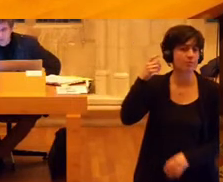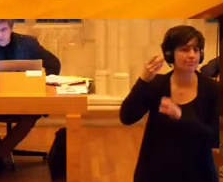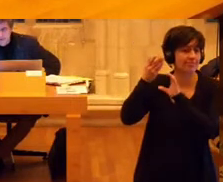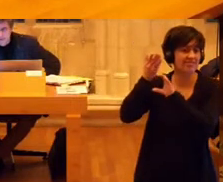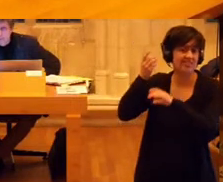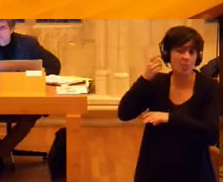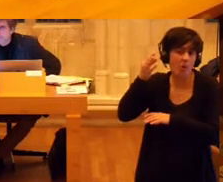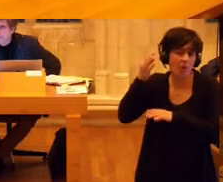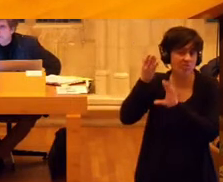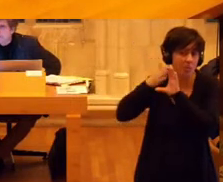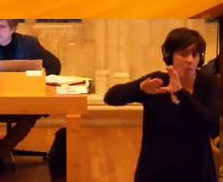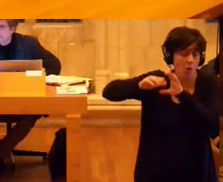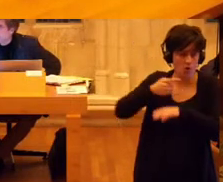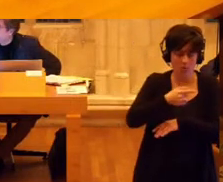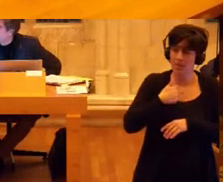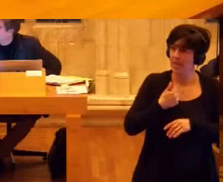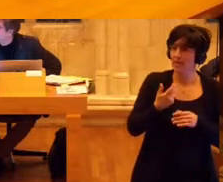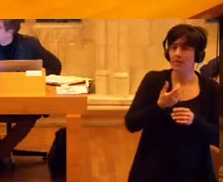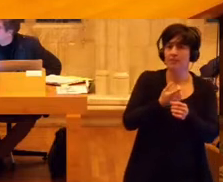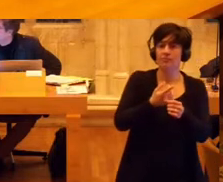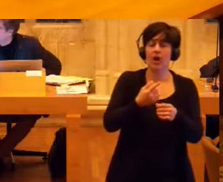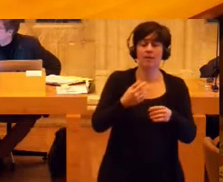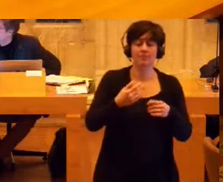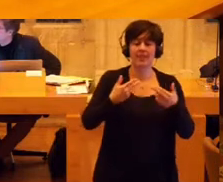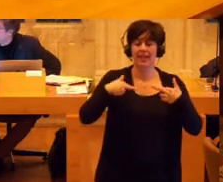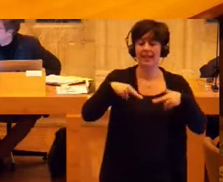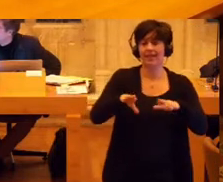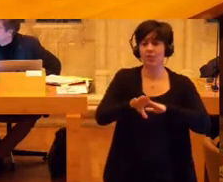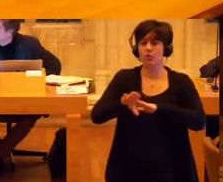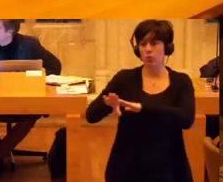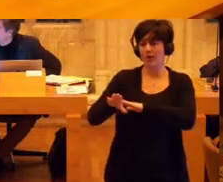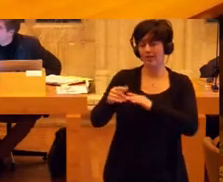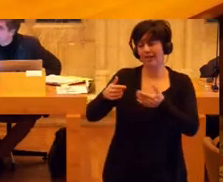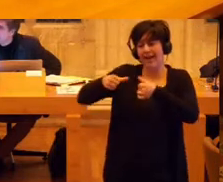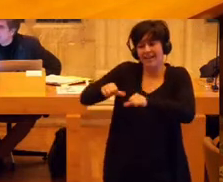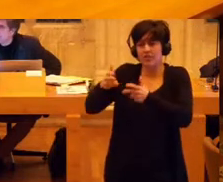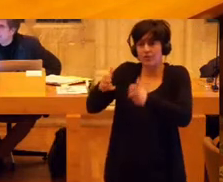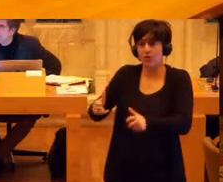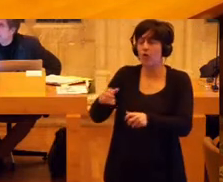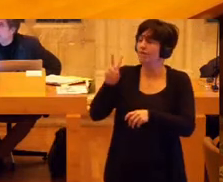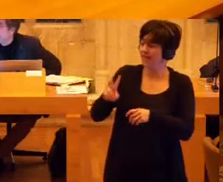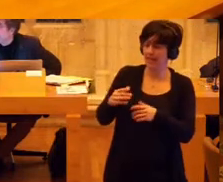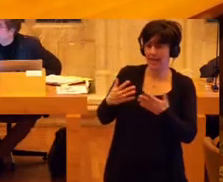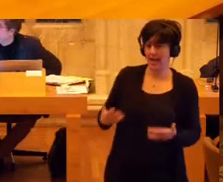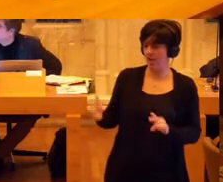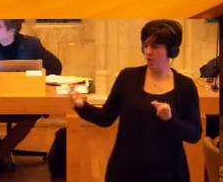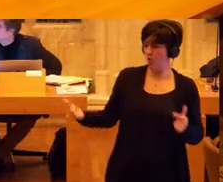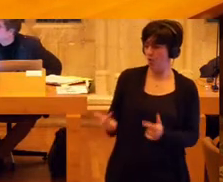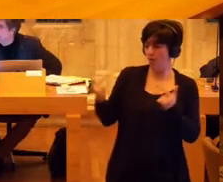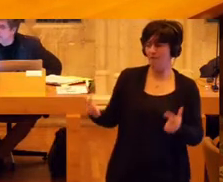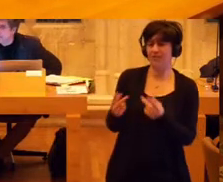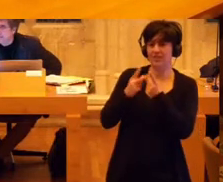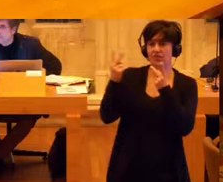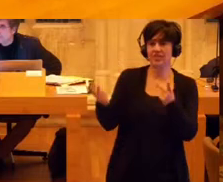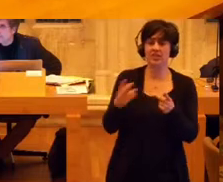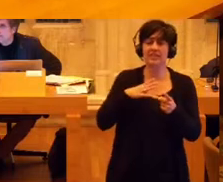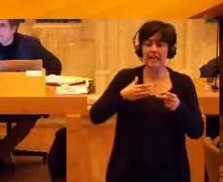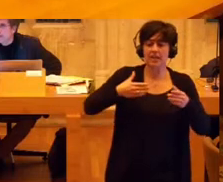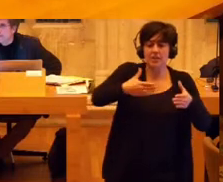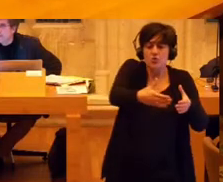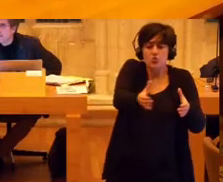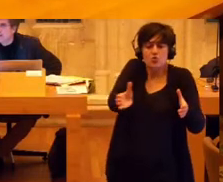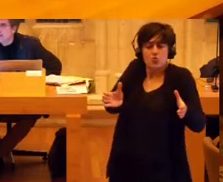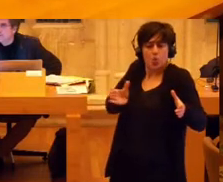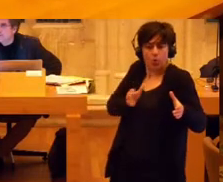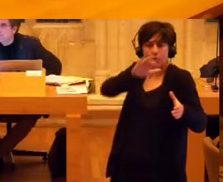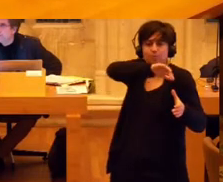pour souhaiter que Le Tympan reste sur la rive droite de Caen. Un conflit de voisinage a fait fermer la yourte qui abritait des concerts de